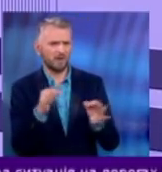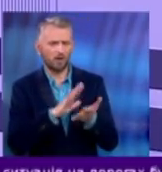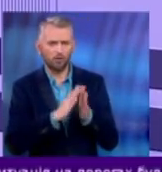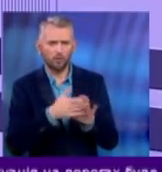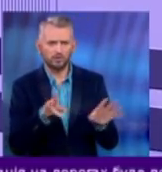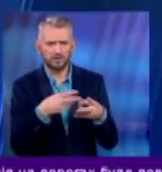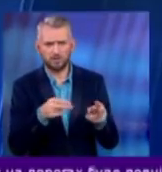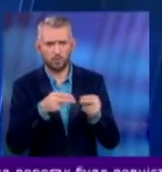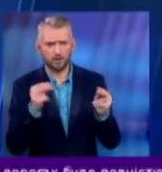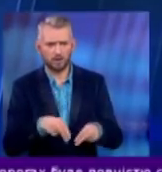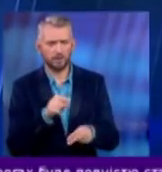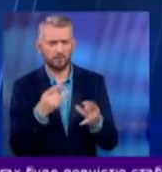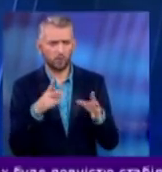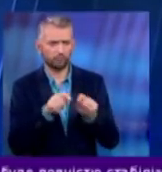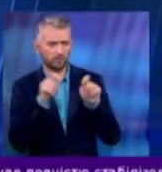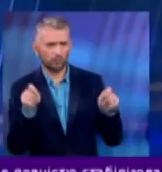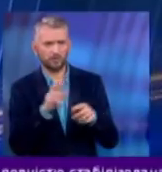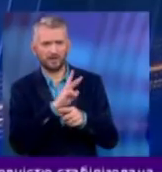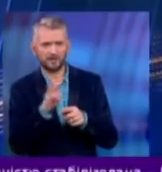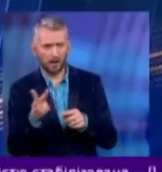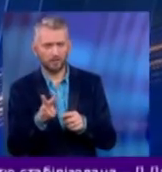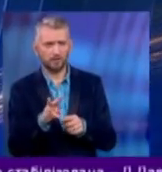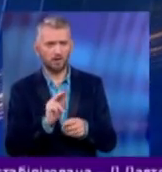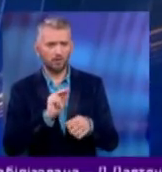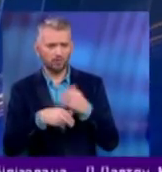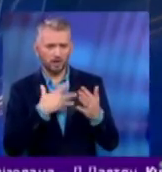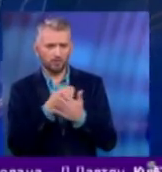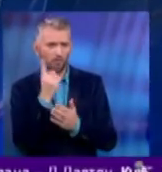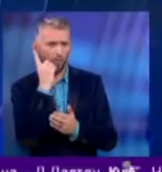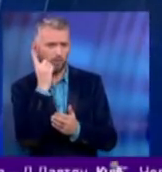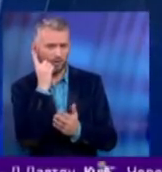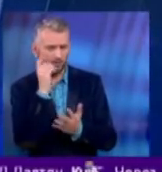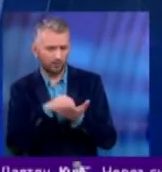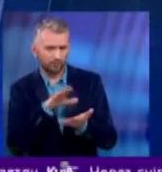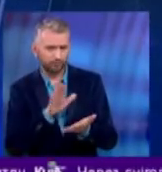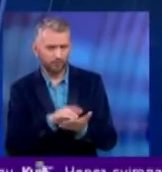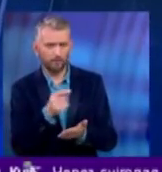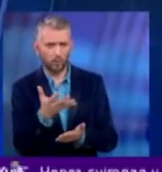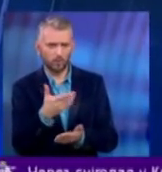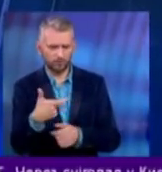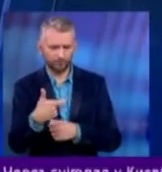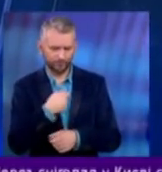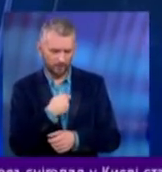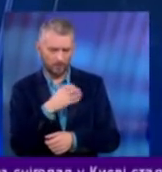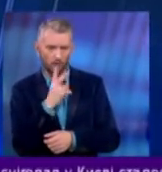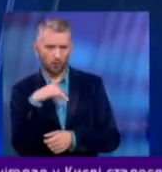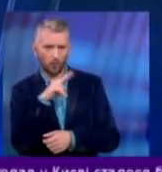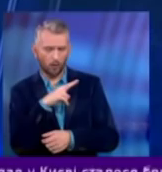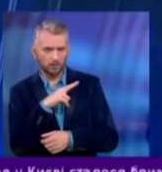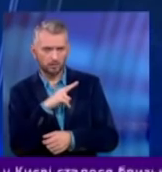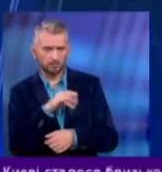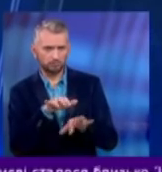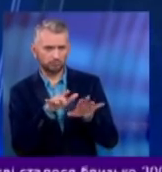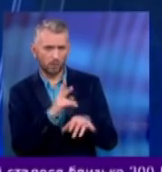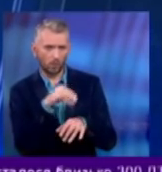не треба укладати. Ви просто заходите на сайт, авторизуєтесь через свій мобільний телефон, ви отримуєте смс-повідомлення із кодом, вказуєте свою